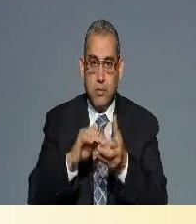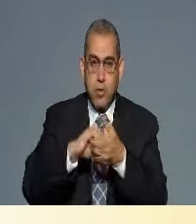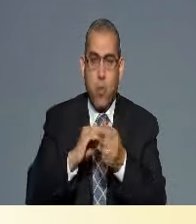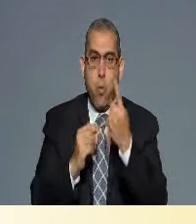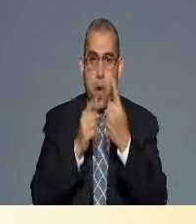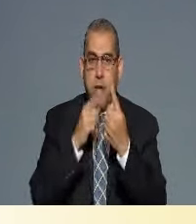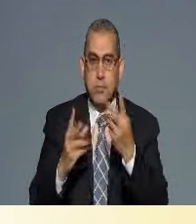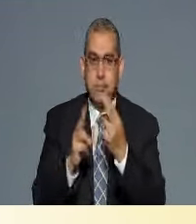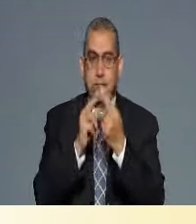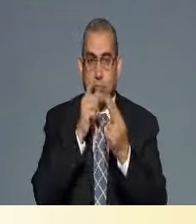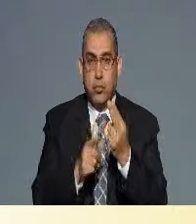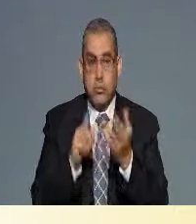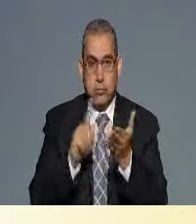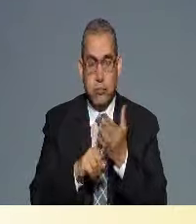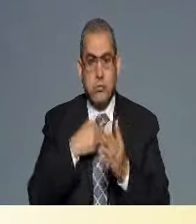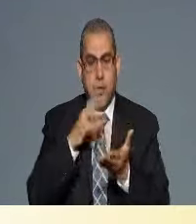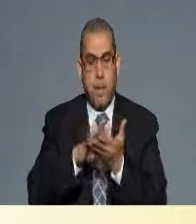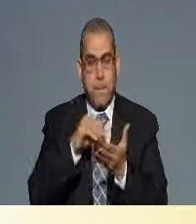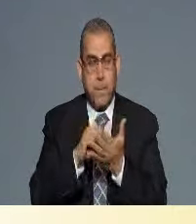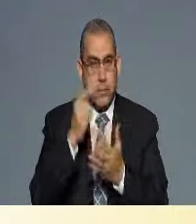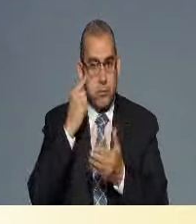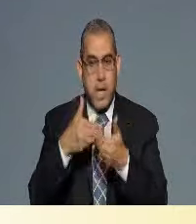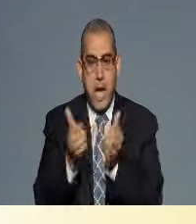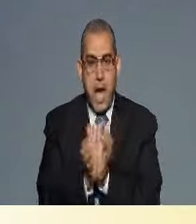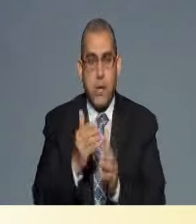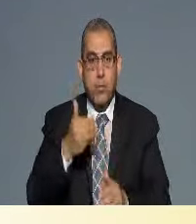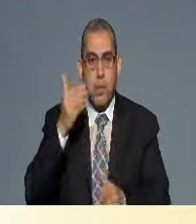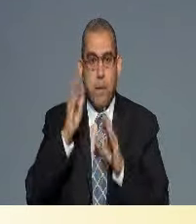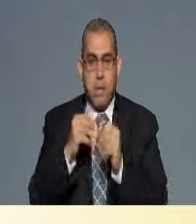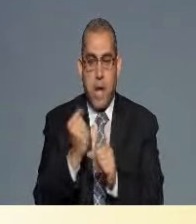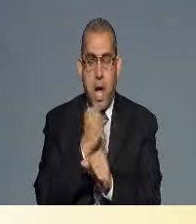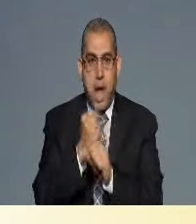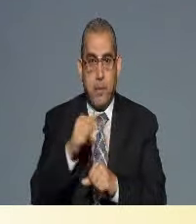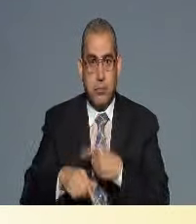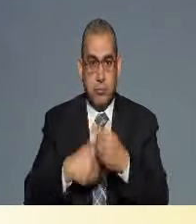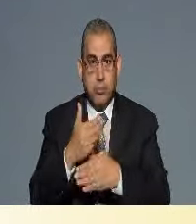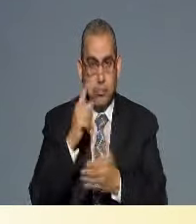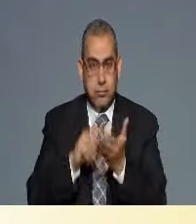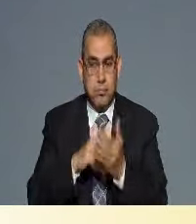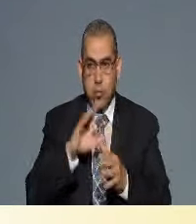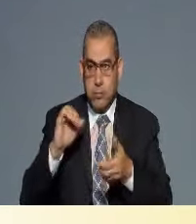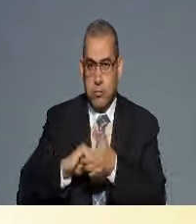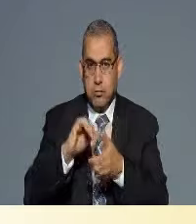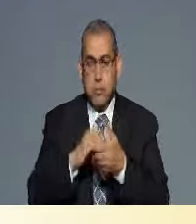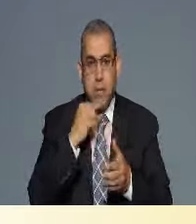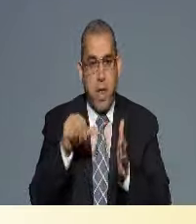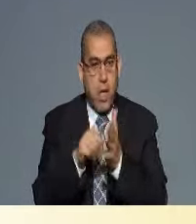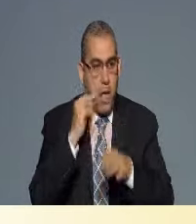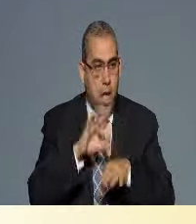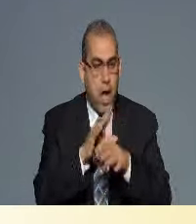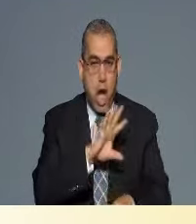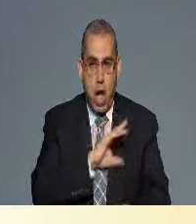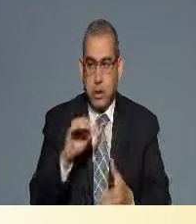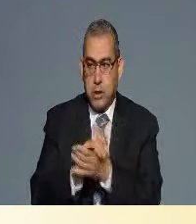واحدة، فكان هذا مبدأنا في جهاز مستقبل مصر للتنمية المستدامة، وانصهرنا جميعا مدنيين وعسكريين في كيان